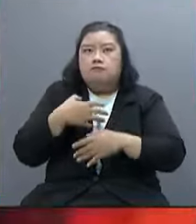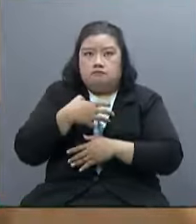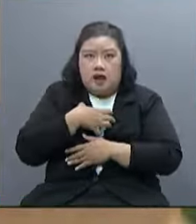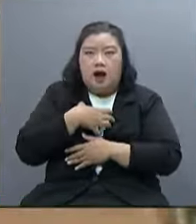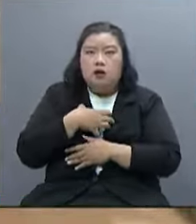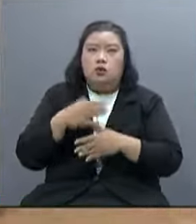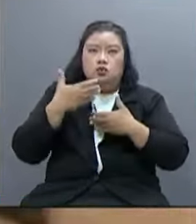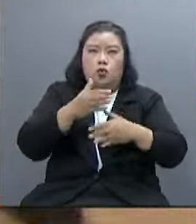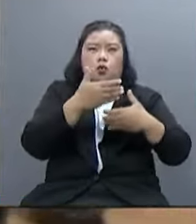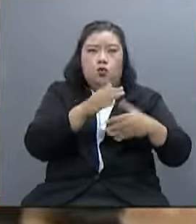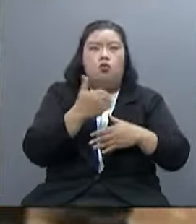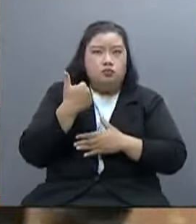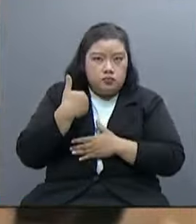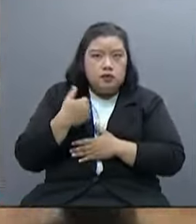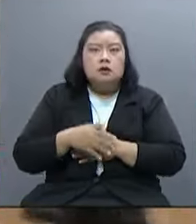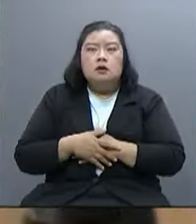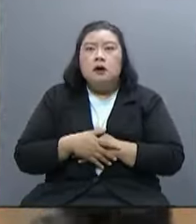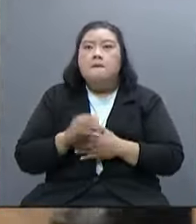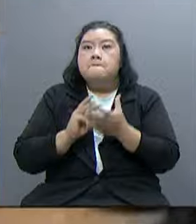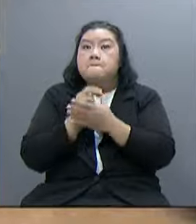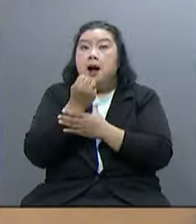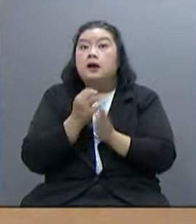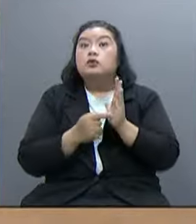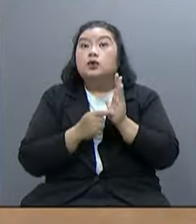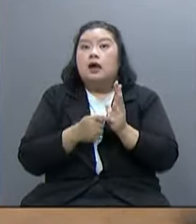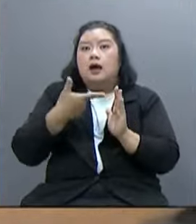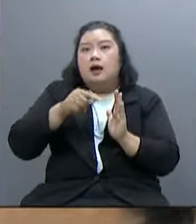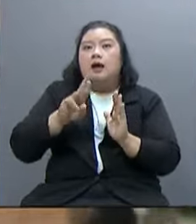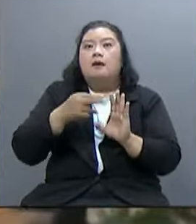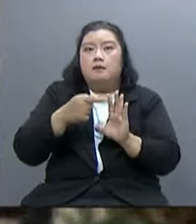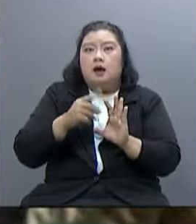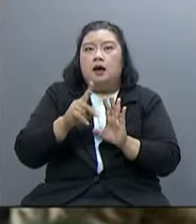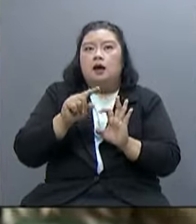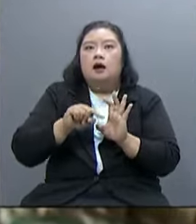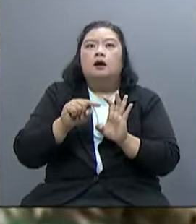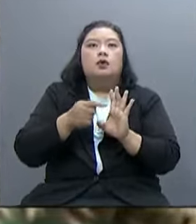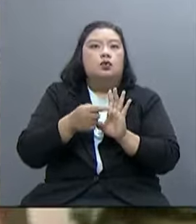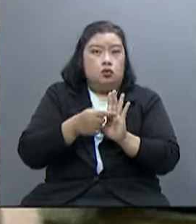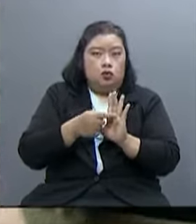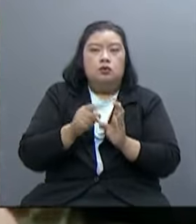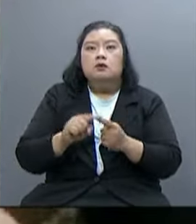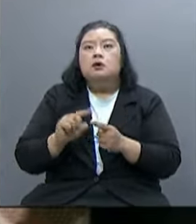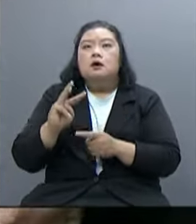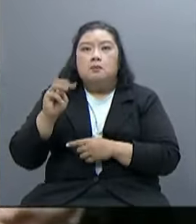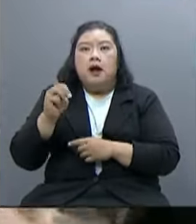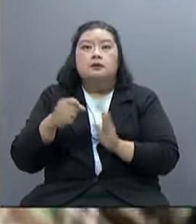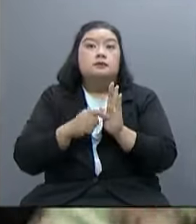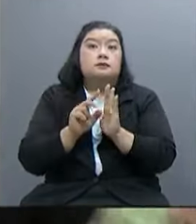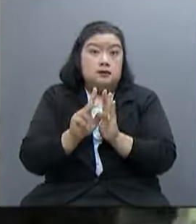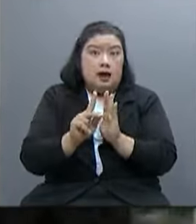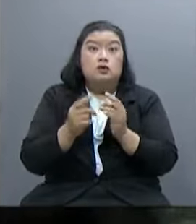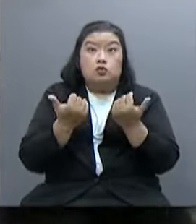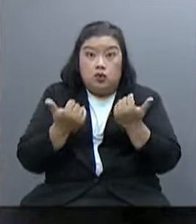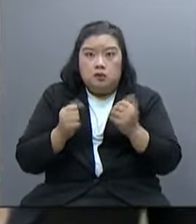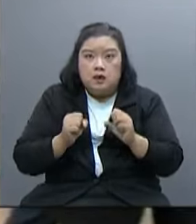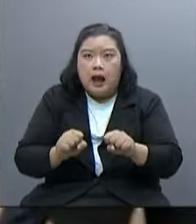องสอนอย่างต่อเนื่องโดยเฉพาะไม้มีค่าอย่างไม้ประดู่และไม้สักค่ะจึงสั่งการให้ติดตามกลุ่มขบวนการลักลอ